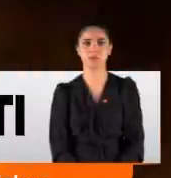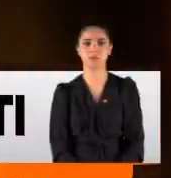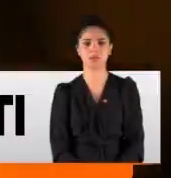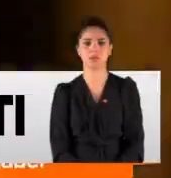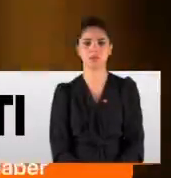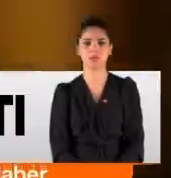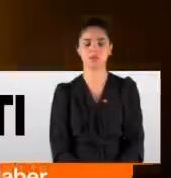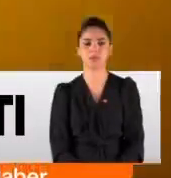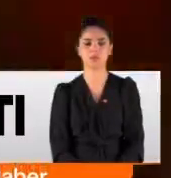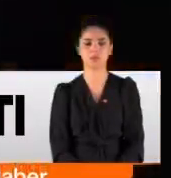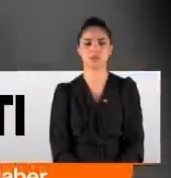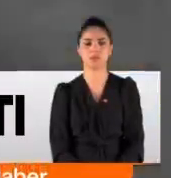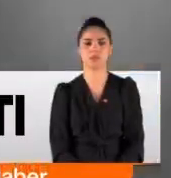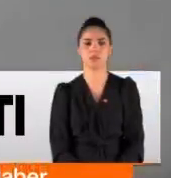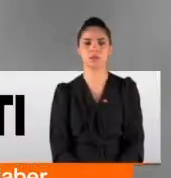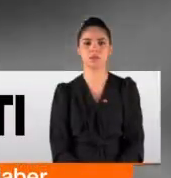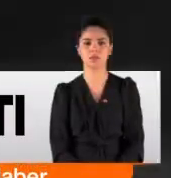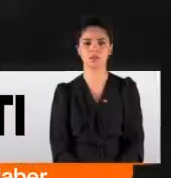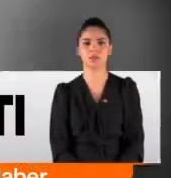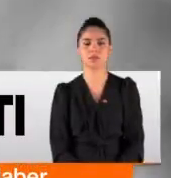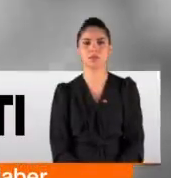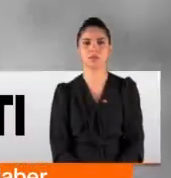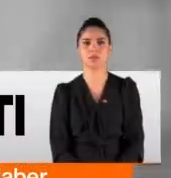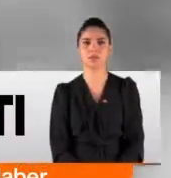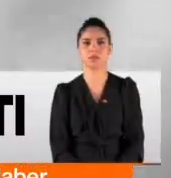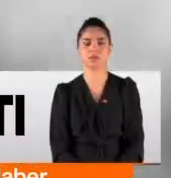Şu anda halka ateş ediliyor.